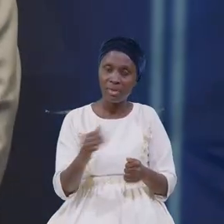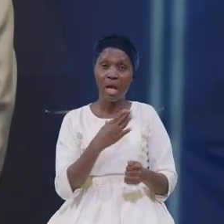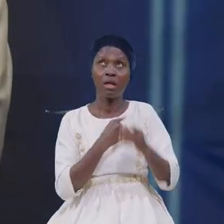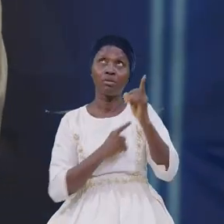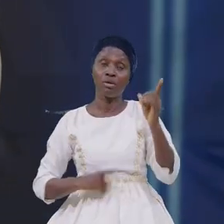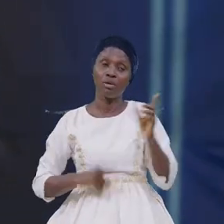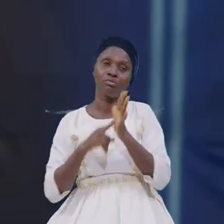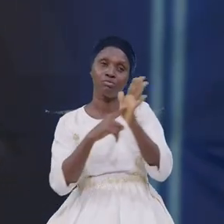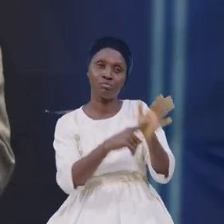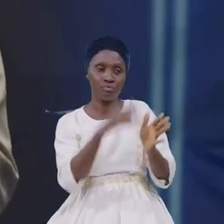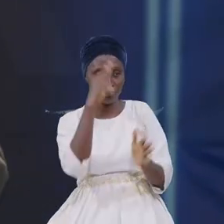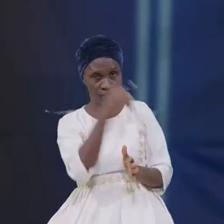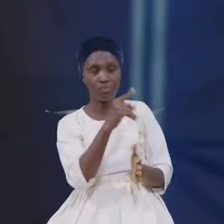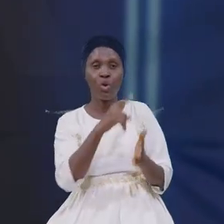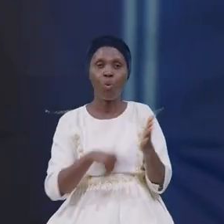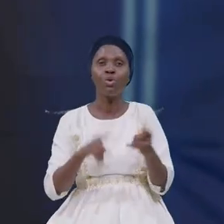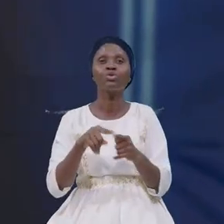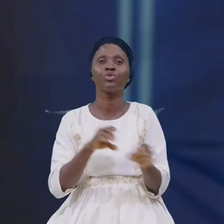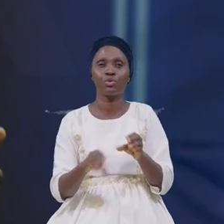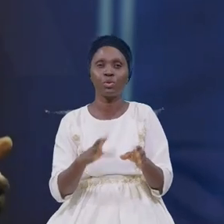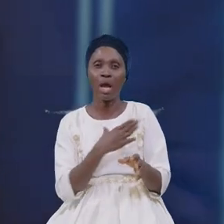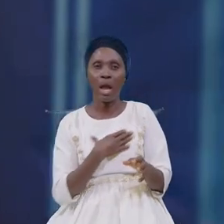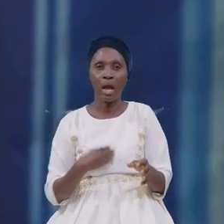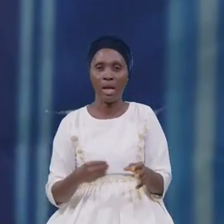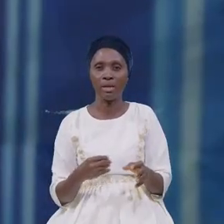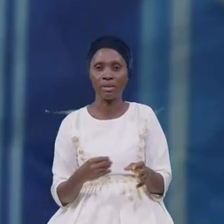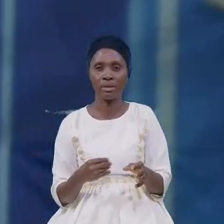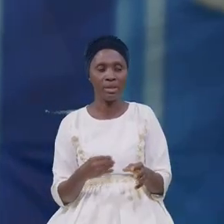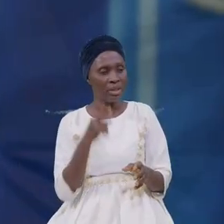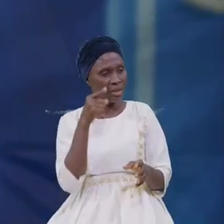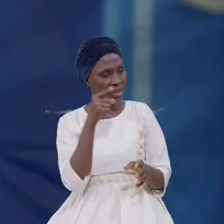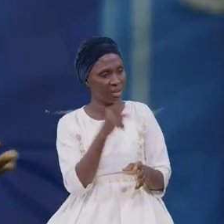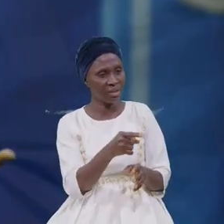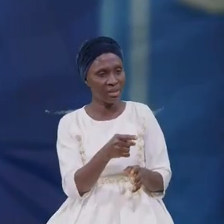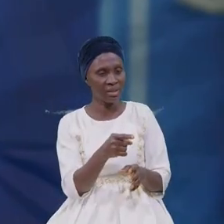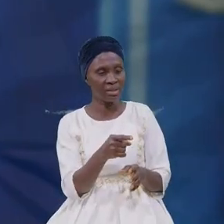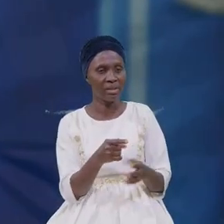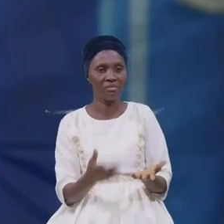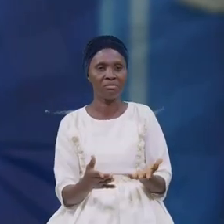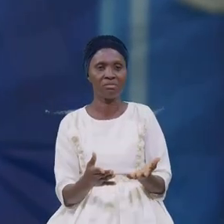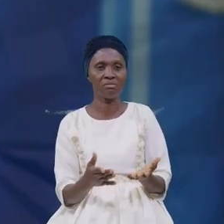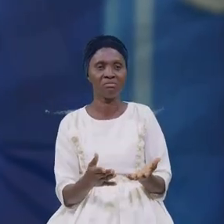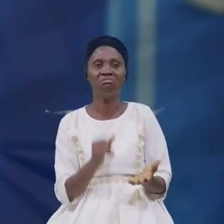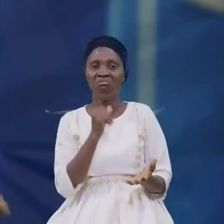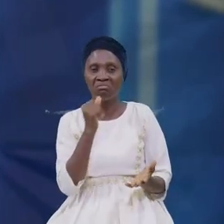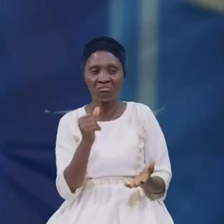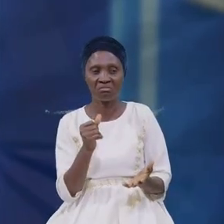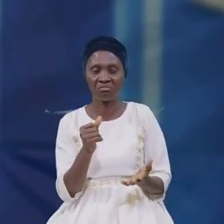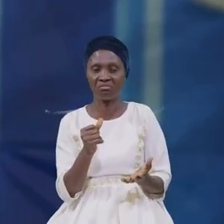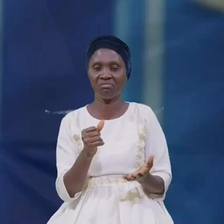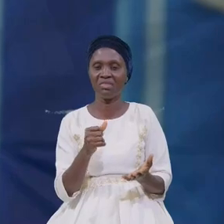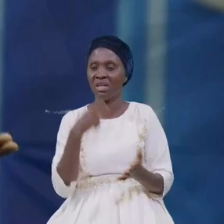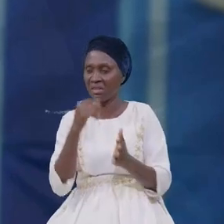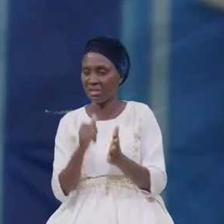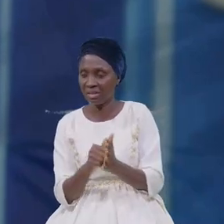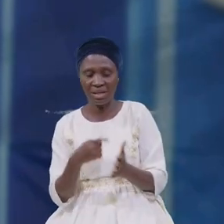a montré ce qu'il faut faire. Au lieu de dire, je suis sans aide, je ne crois pas faire ça,